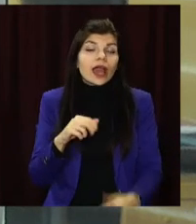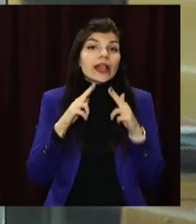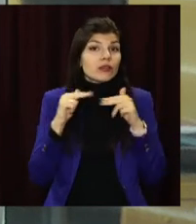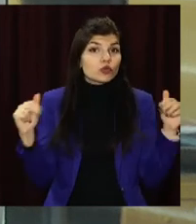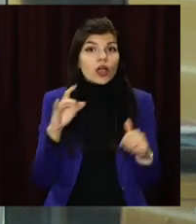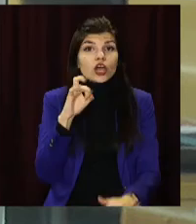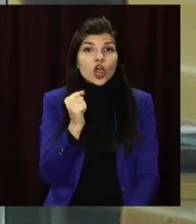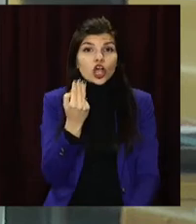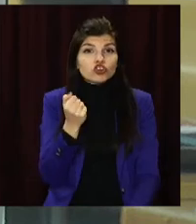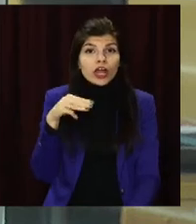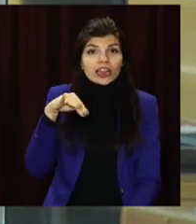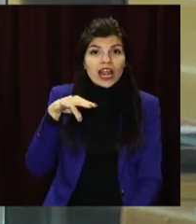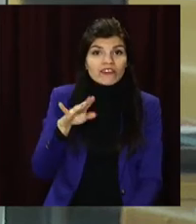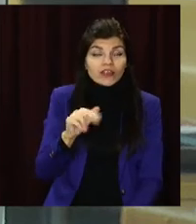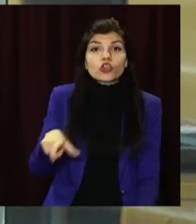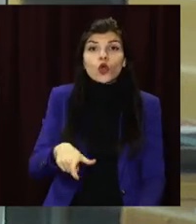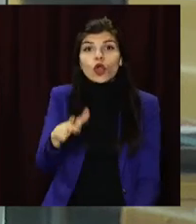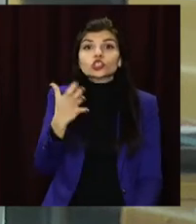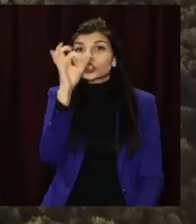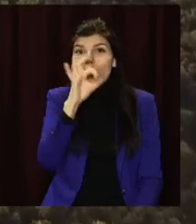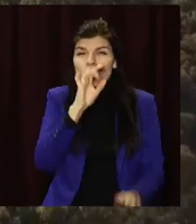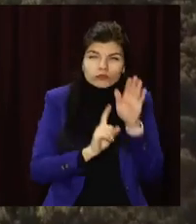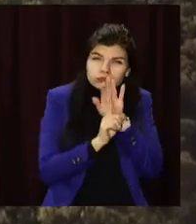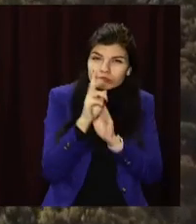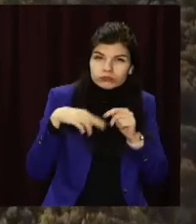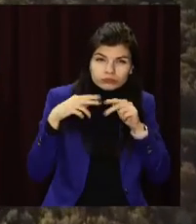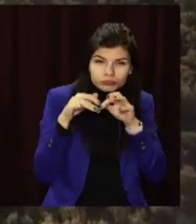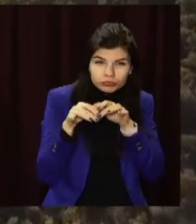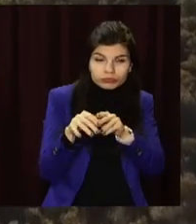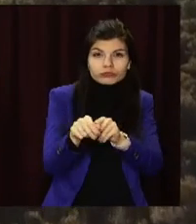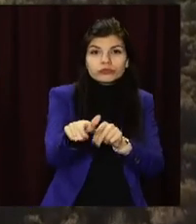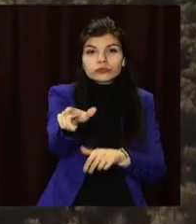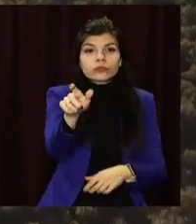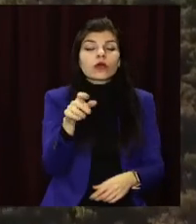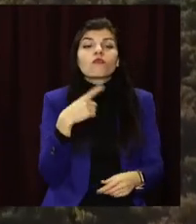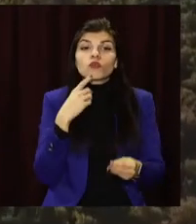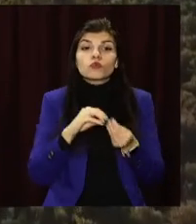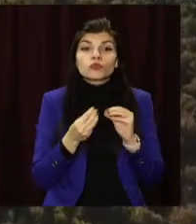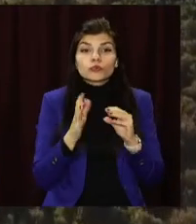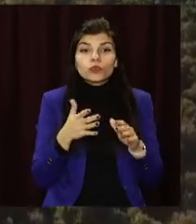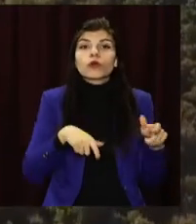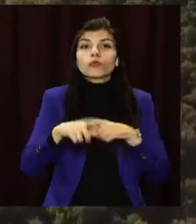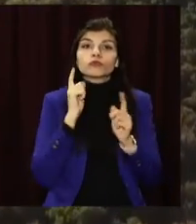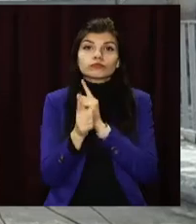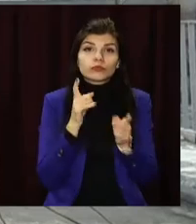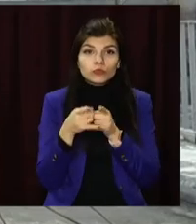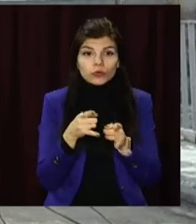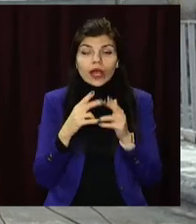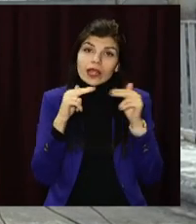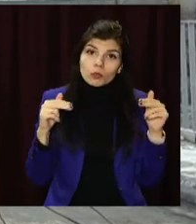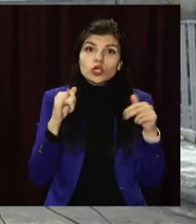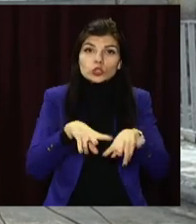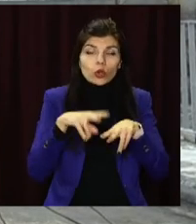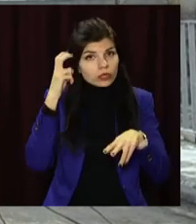повному розпалі. Дорога, яку зараз зводять з нуля, кажуть у службі автомобільних доріг області, вирішить проблему транспортного сполучення між Дніпром